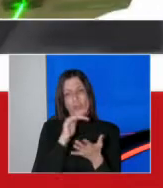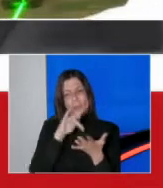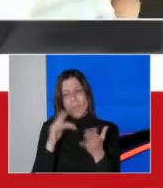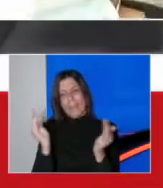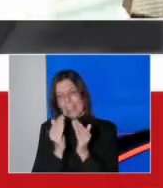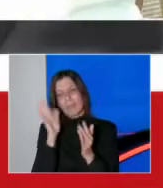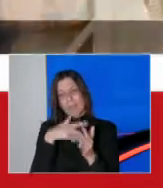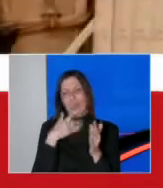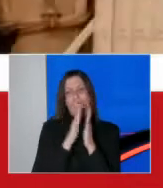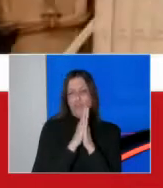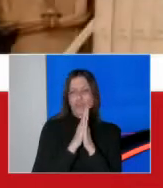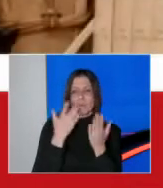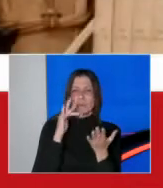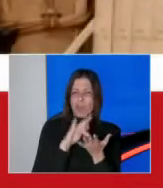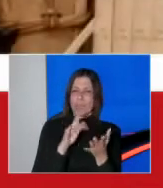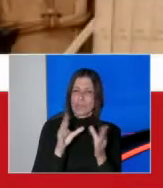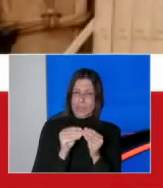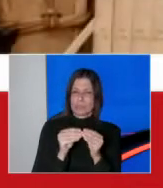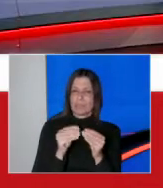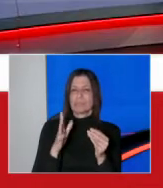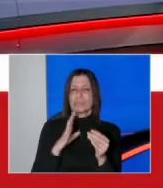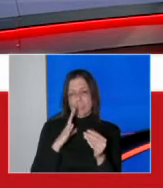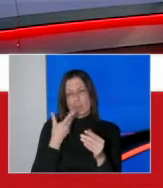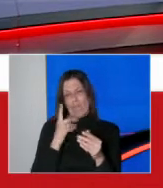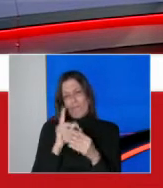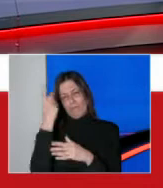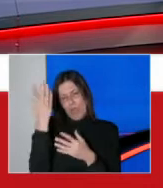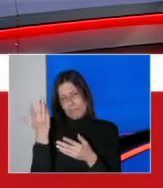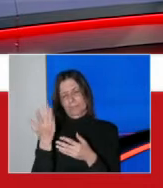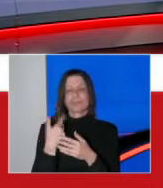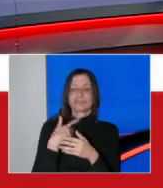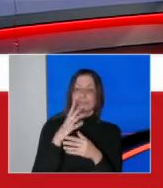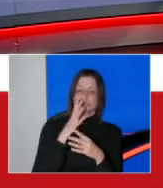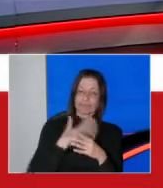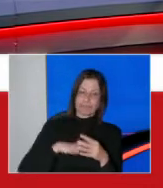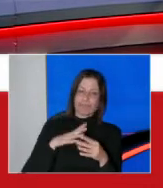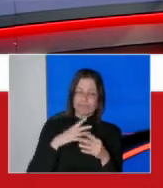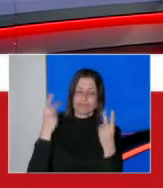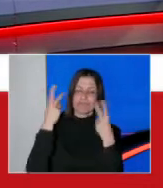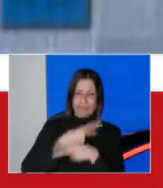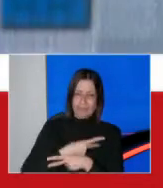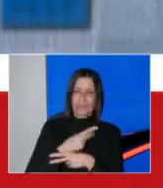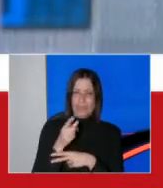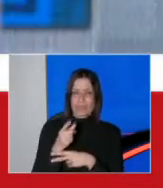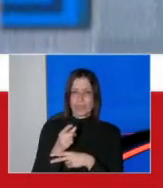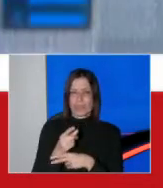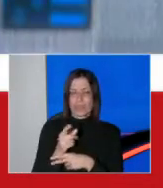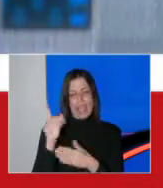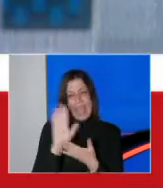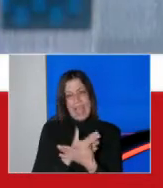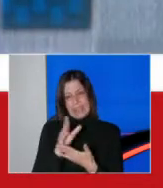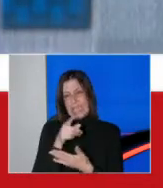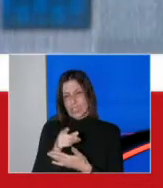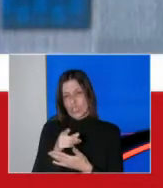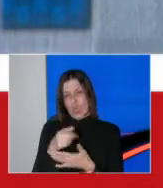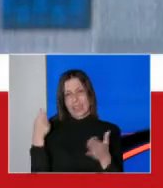ידרשו מאיתנו תו ירוק במקומות עם סיכון גבוה יותר. כן. אז אני רוצה, יניר, ליישר איתך קו ולשאול אותך, הרי ההחלטה הזאת נדמה